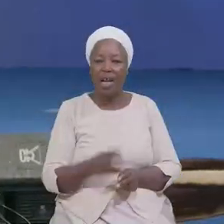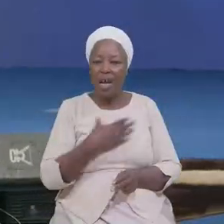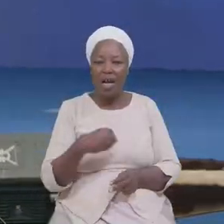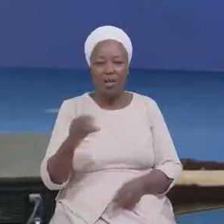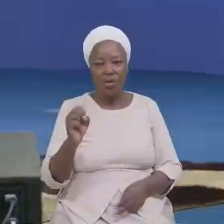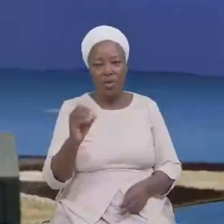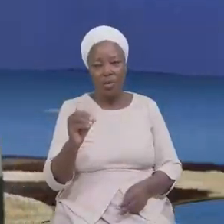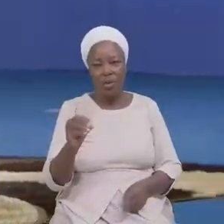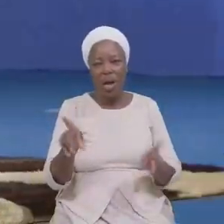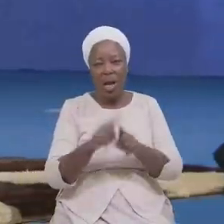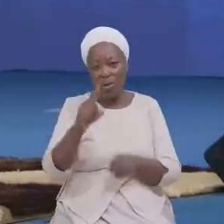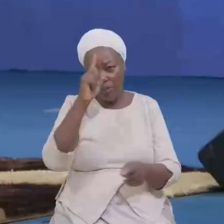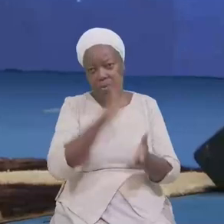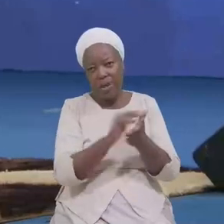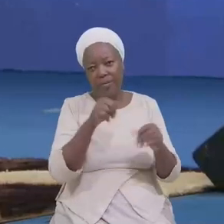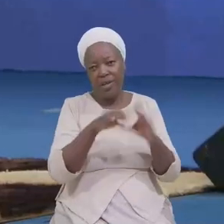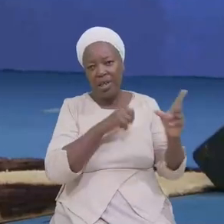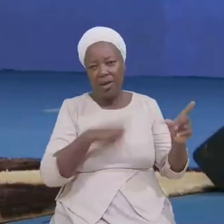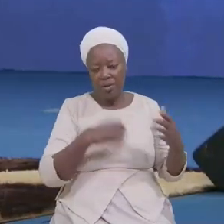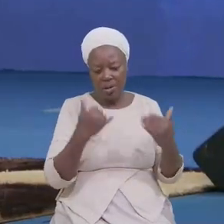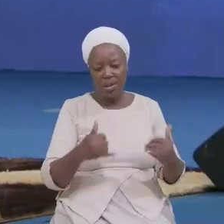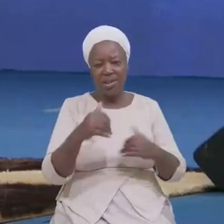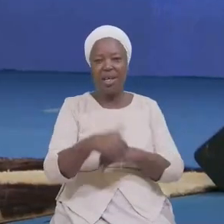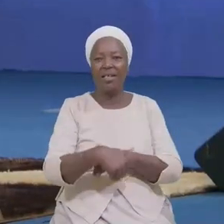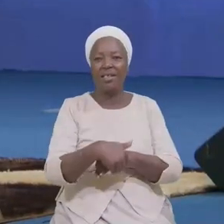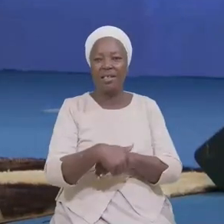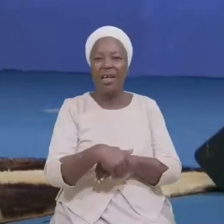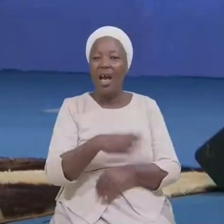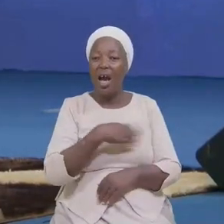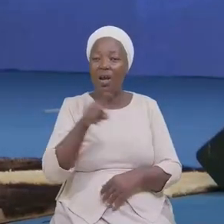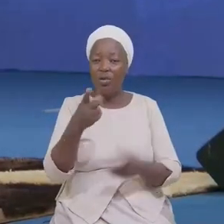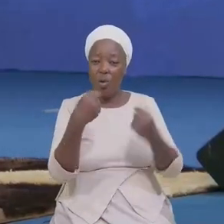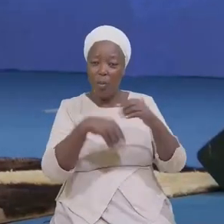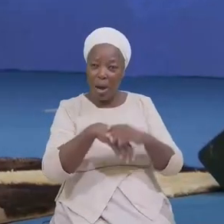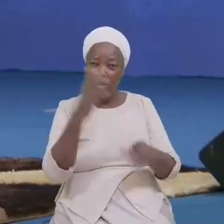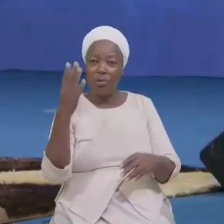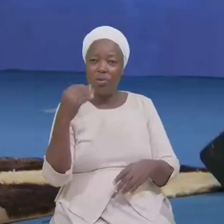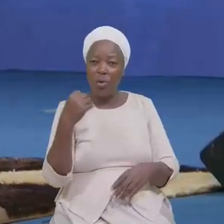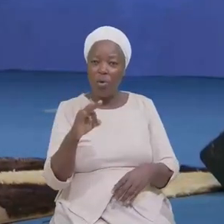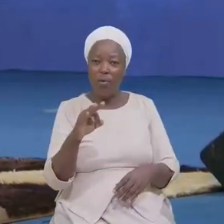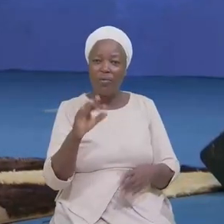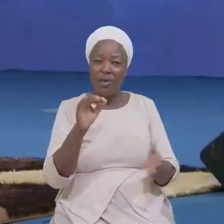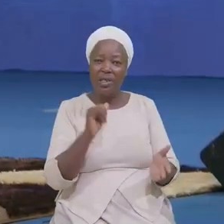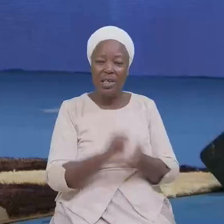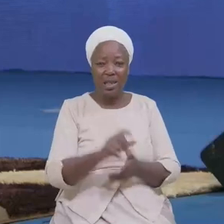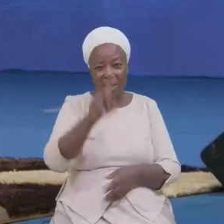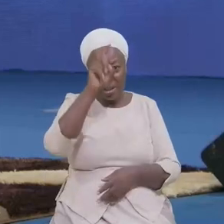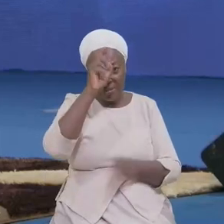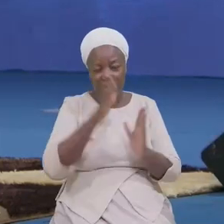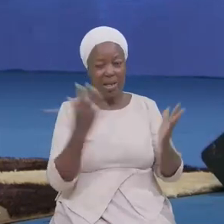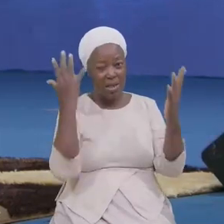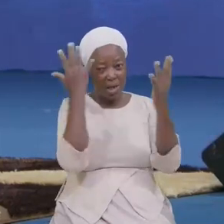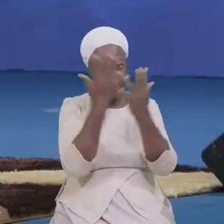Comme vous croyez au Seigneur ce soir, et vous sortez de cette ténèbre d'Égypte,